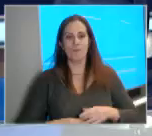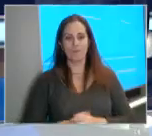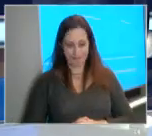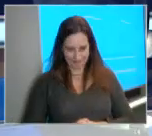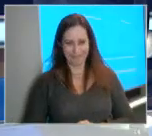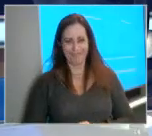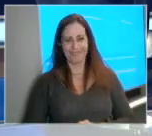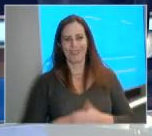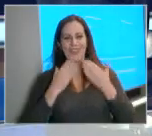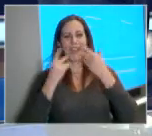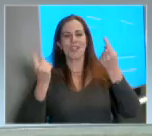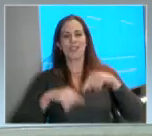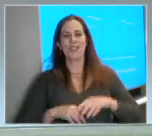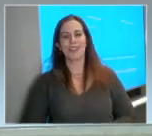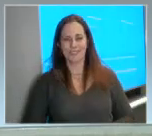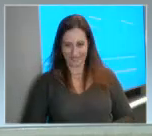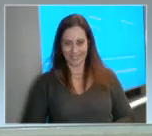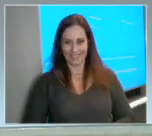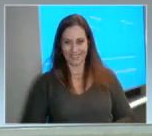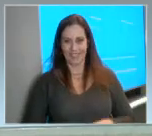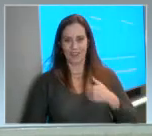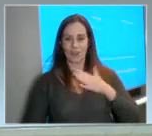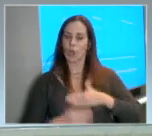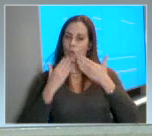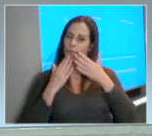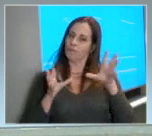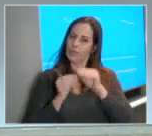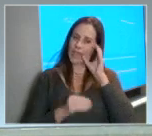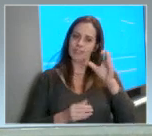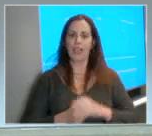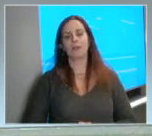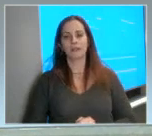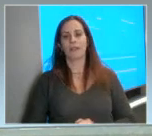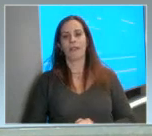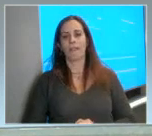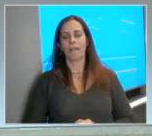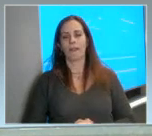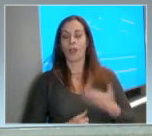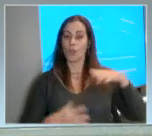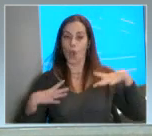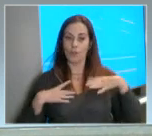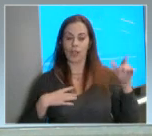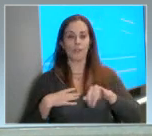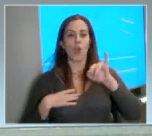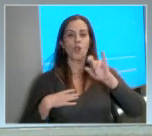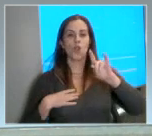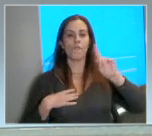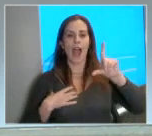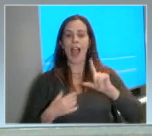לכם. תודה לך, עידן. שבאתם לאולפנינו, ואני רוצה גם להודות לכם שהייתם איתנו. אני יוצא לחופשה, יובל יהיה איתכם